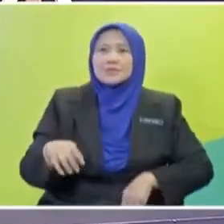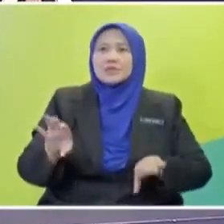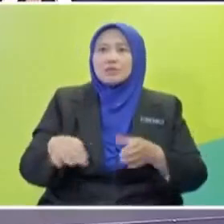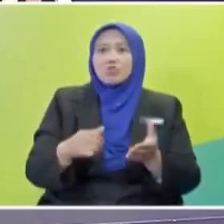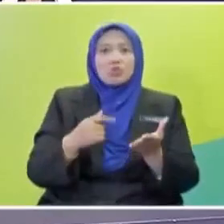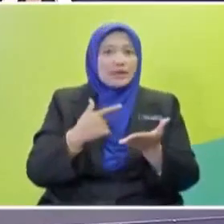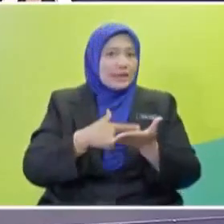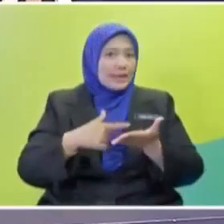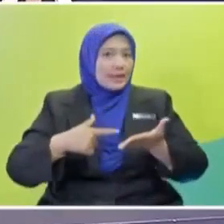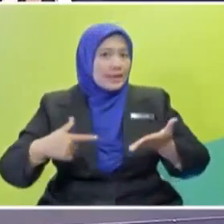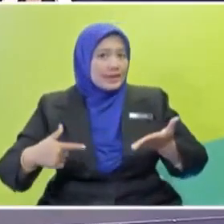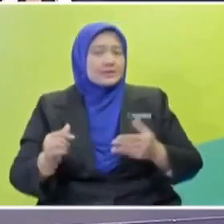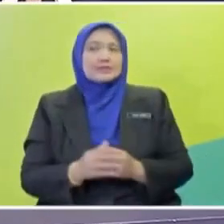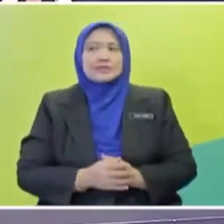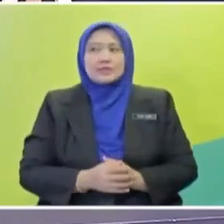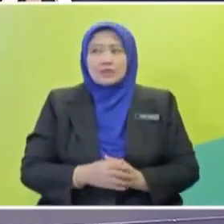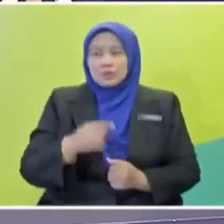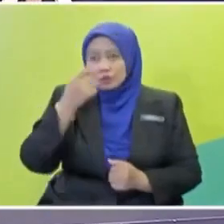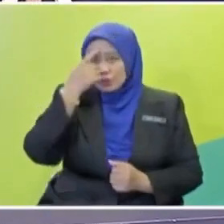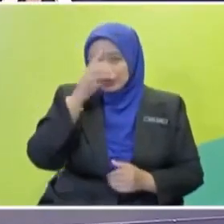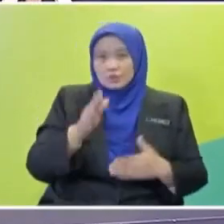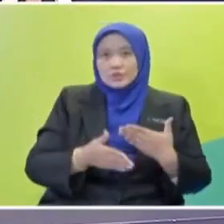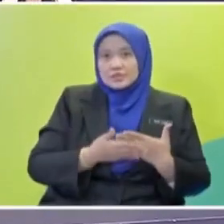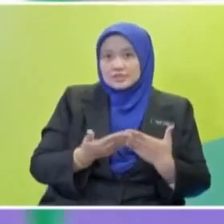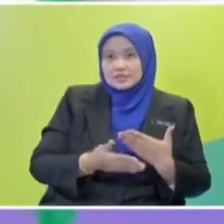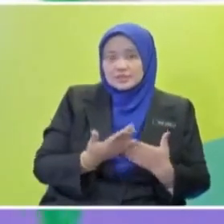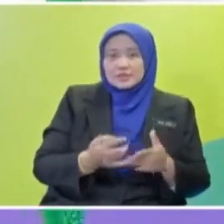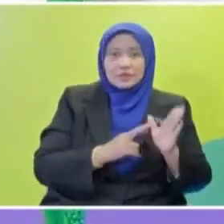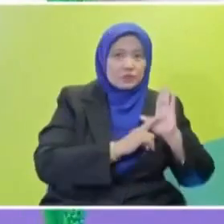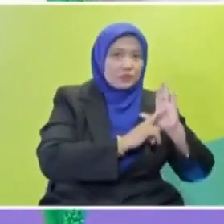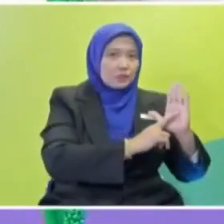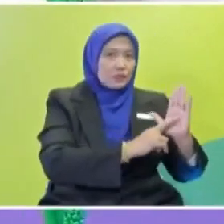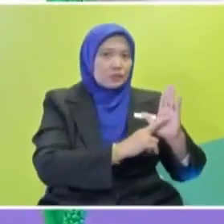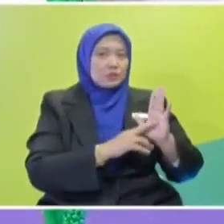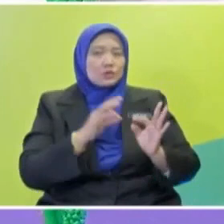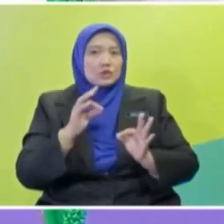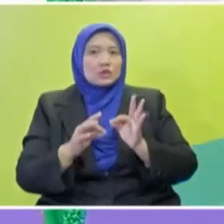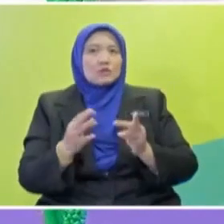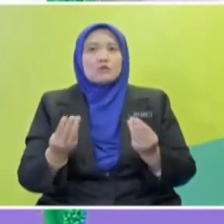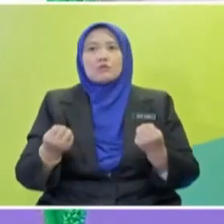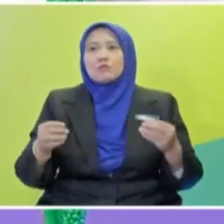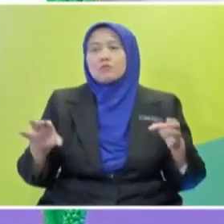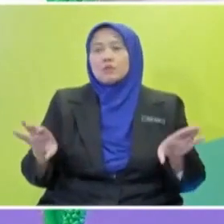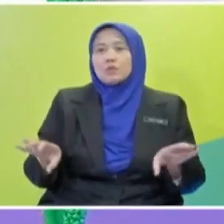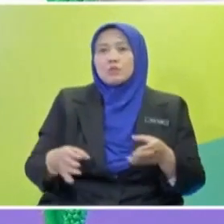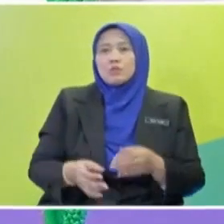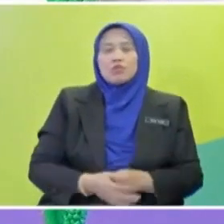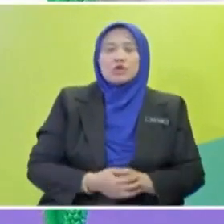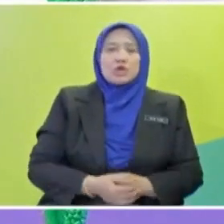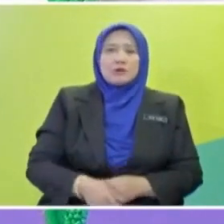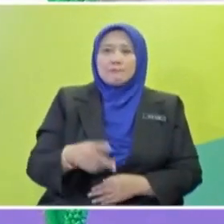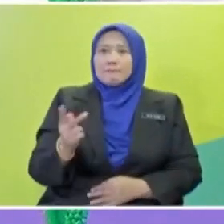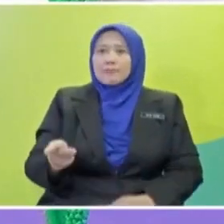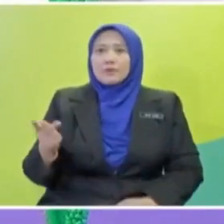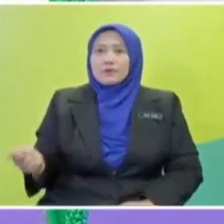Jadi orang boleh tengok dan kita senang rujuk untuk buat produk nanti. Tak adalah kita menyatakan dengan idea kita secara lisan sahaja.